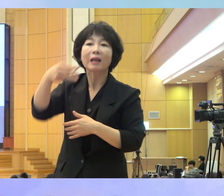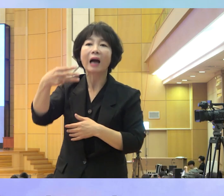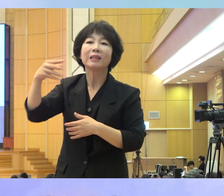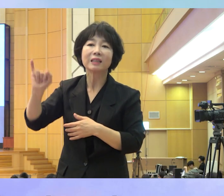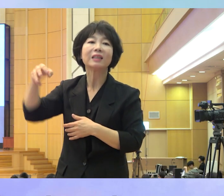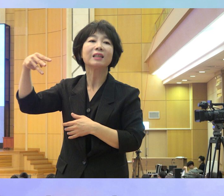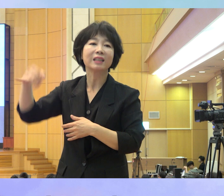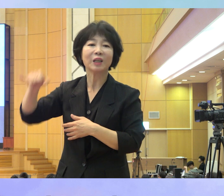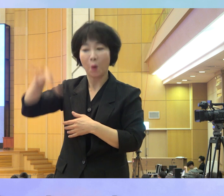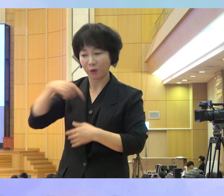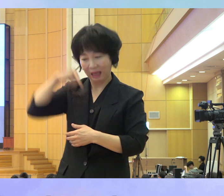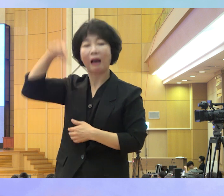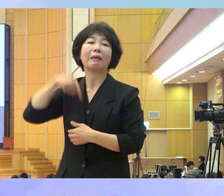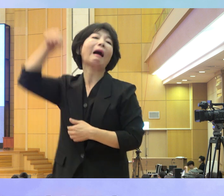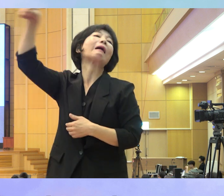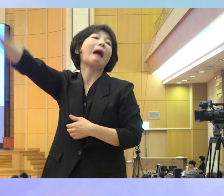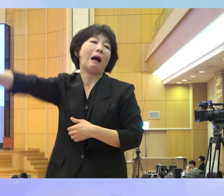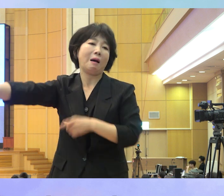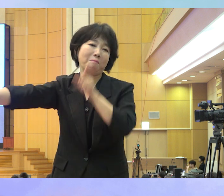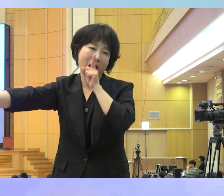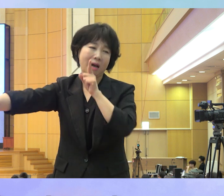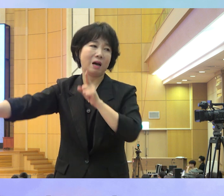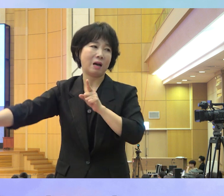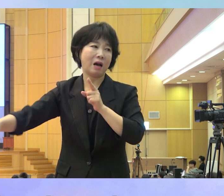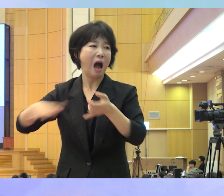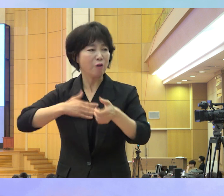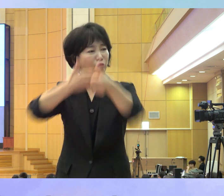증거한 곳은요 너무 많아요.